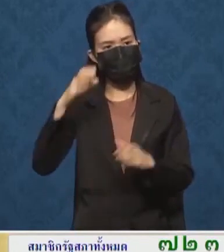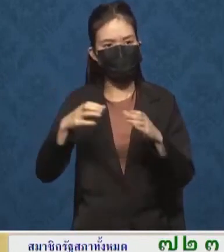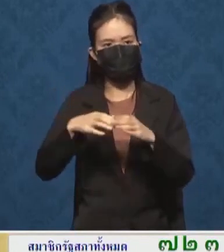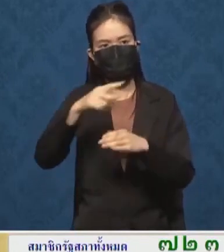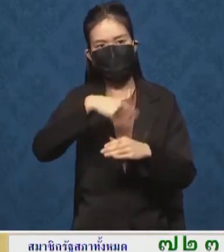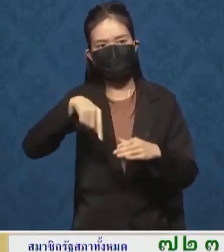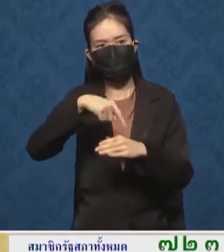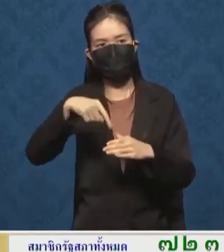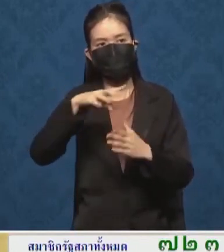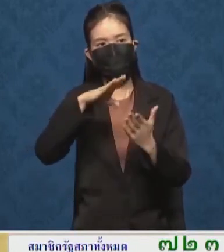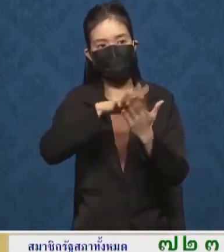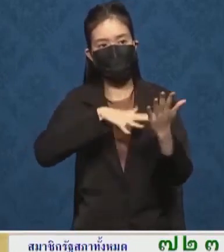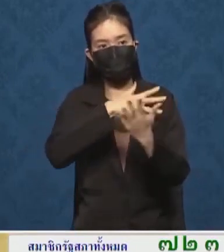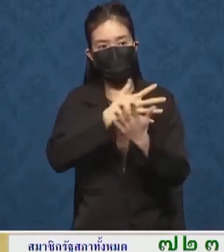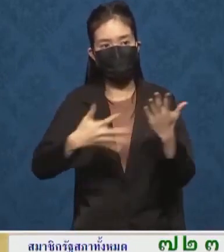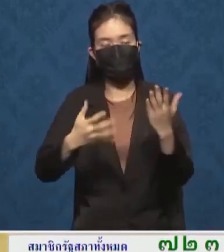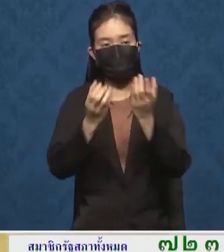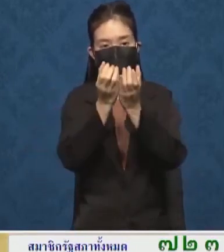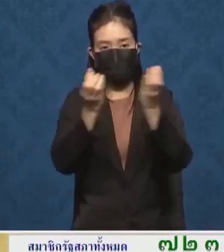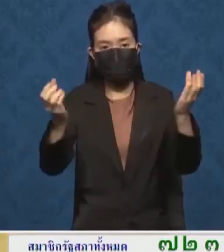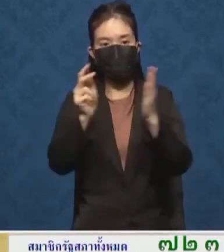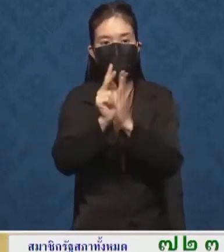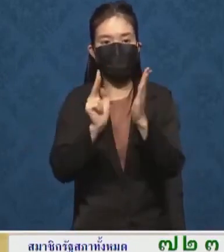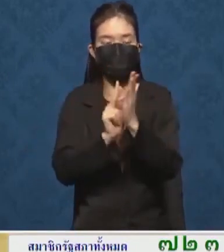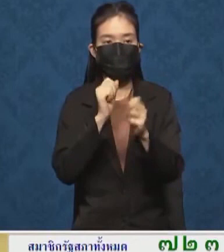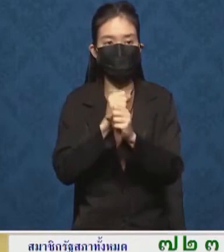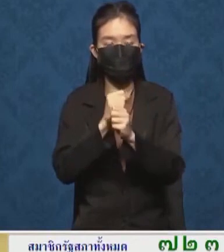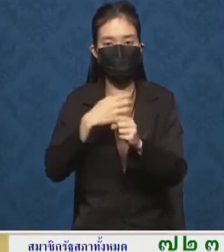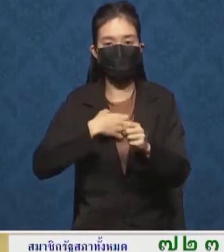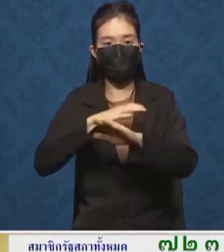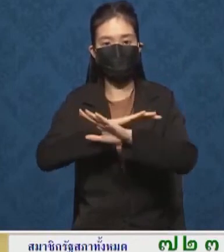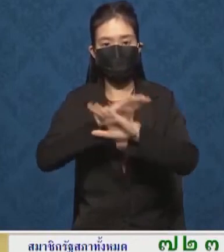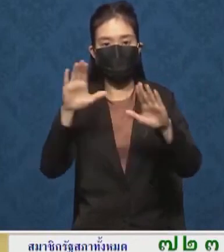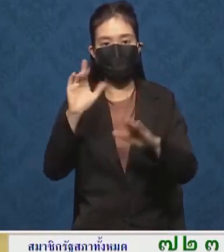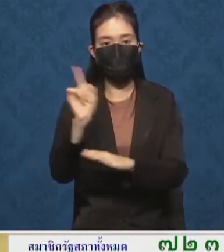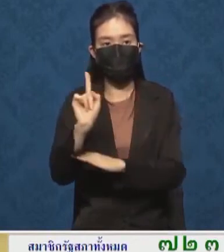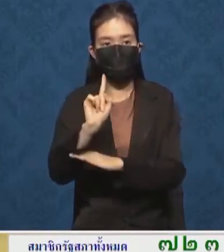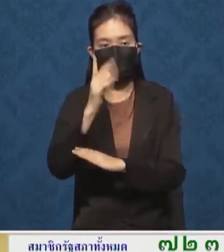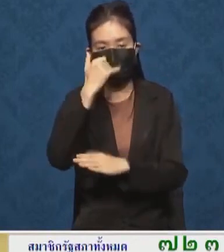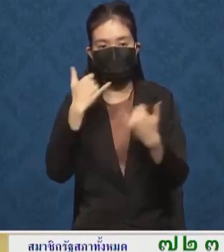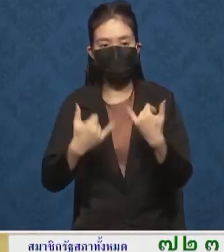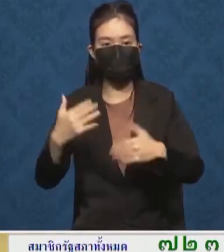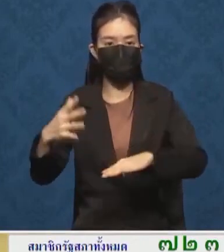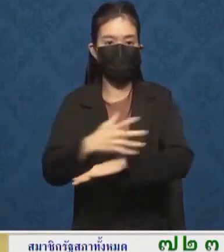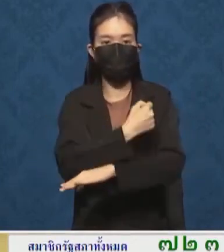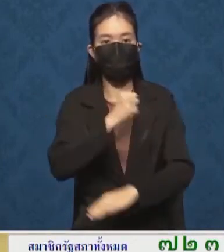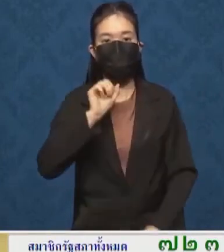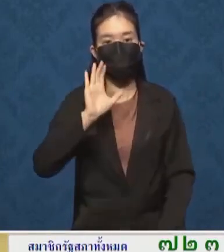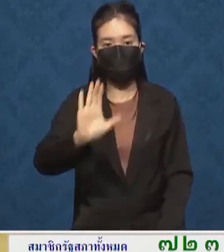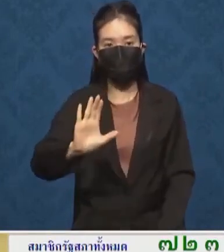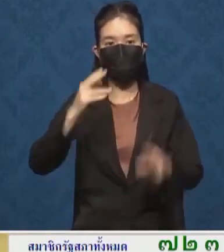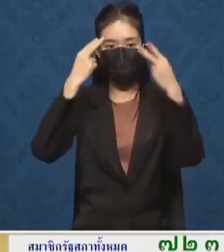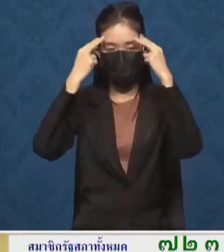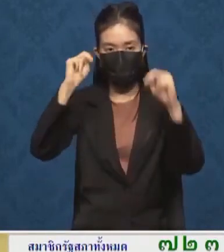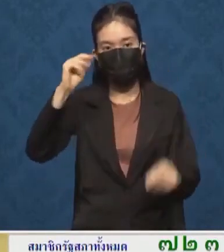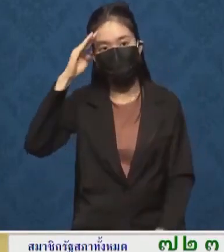ร่างการเสนอร่างกฎหมายที่เสนอให้มีการยกเลิกการเกณฑ์ทหารเนี่ยถูกปัดตกไปด้วยอำนาจของพลเอกประยุทธ์จันทร์โอชานะครับใช้อำนาจว่